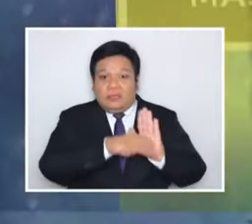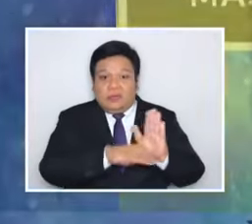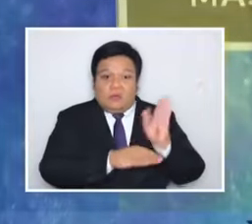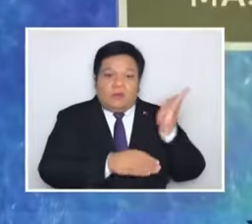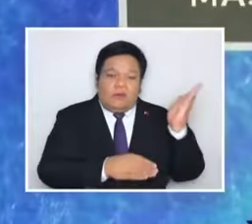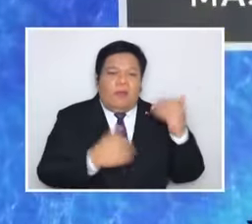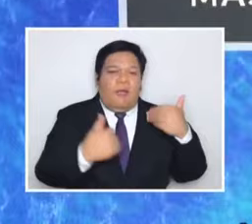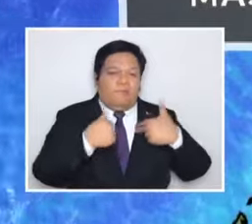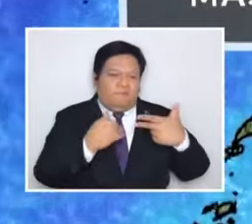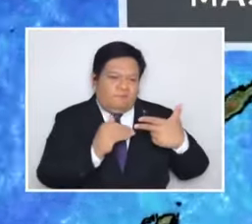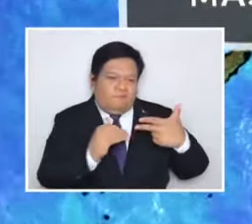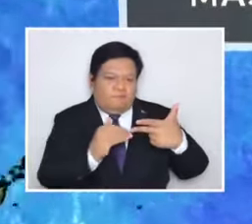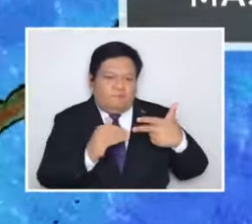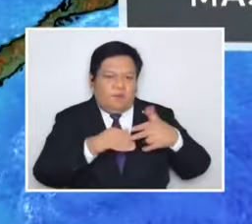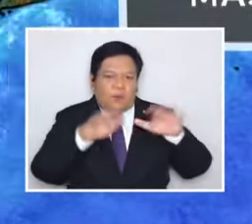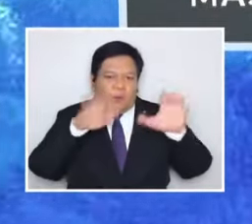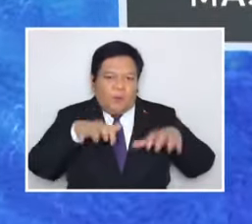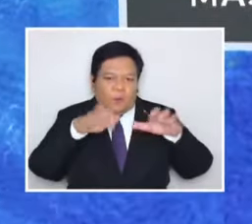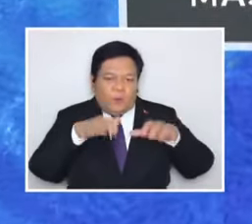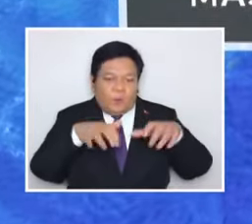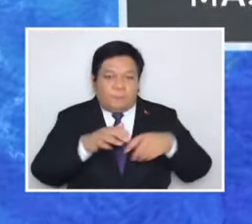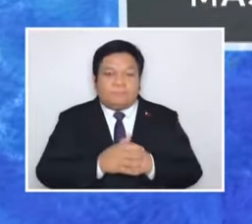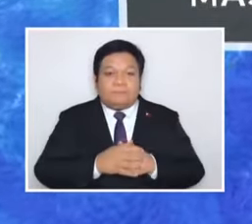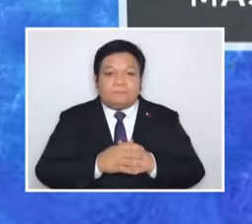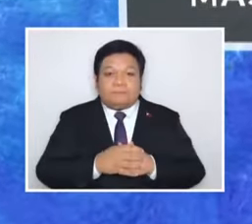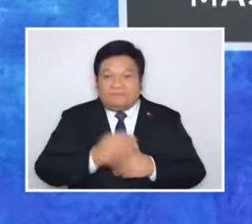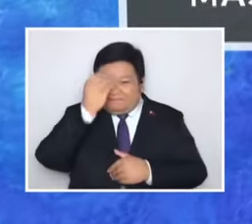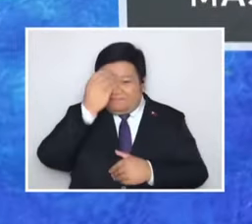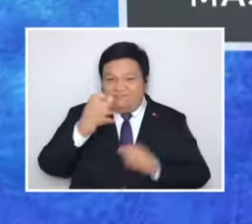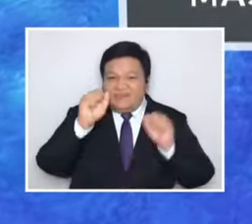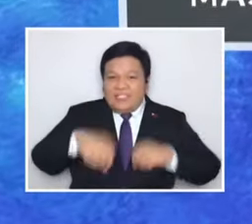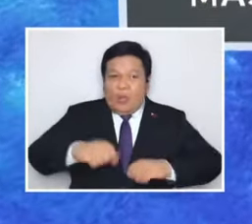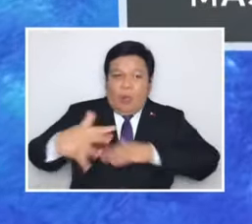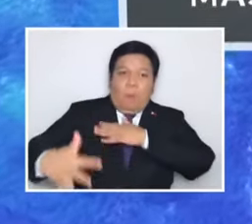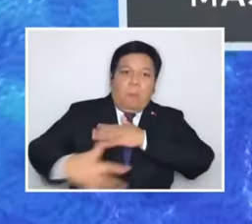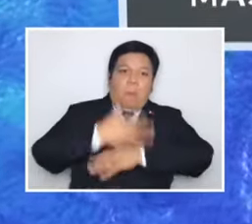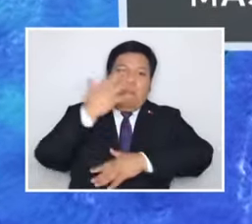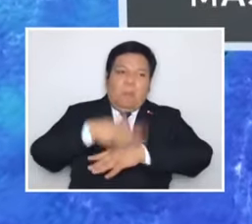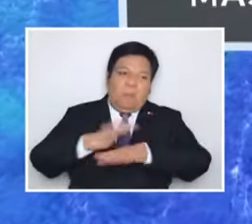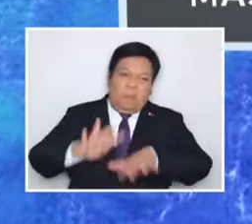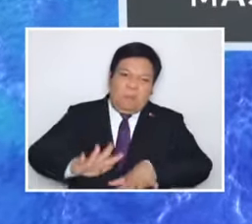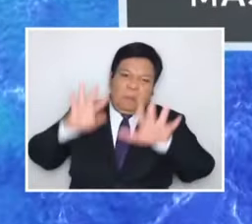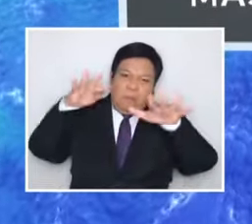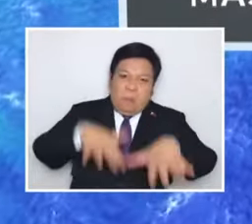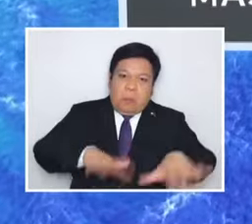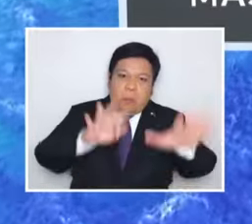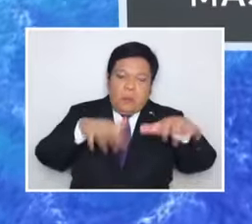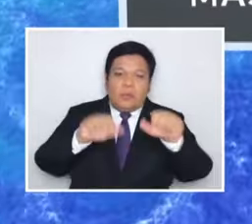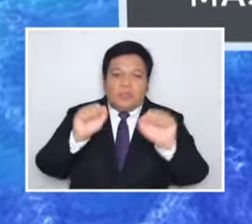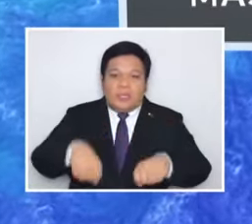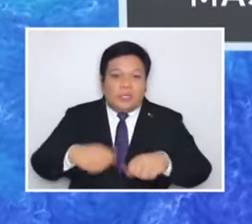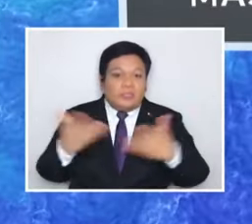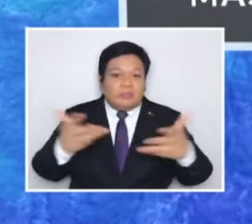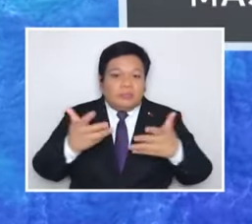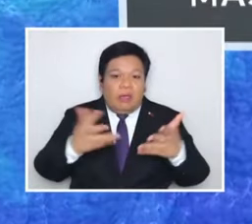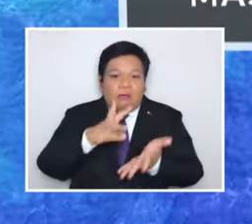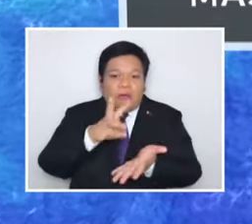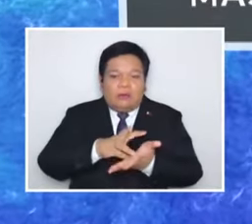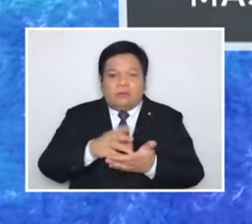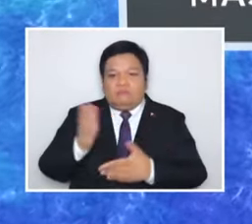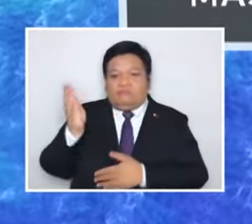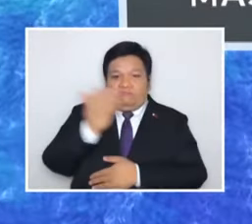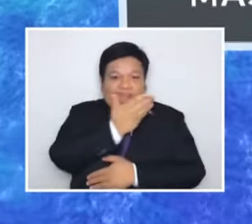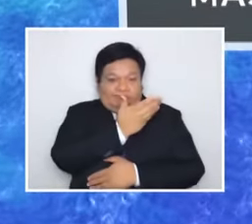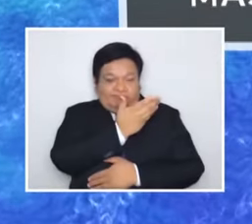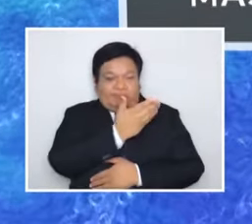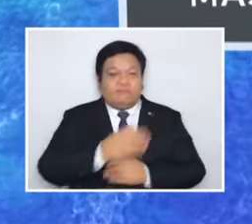sa PAGASA, posible ang storm surge o daluyong na aabot sa 1 meter ang taas sa mga baybaying dagat ng Biliran, Sorsogon, Samar at